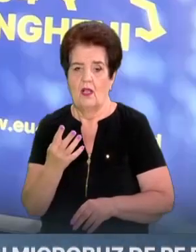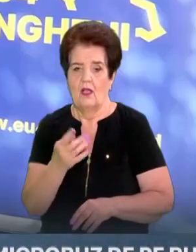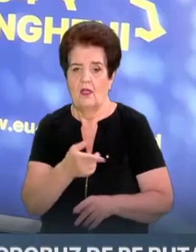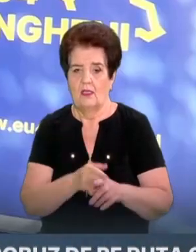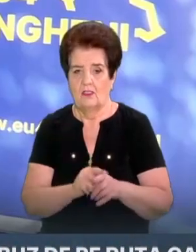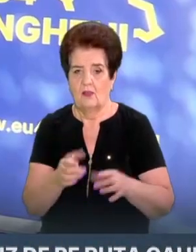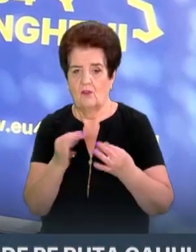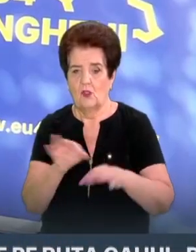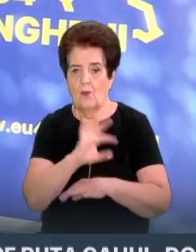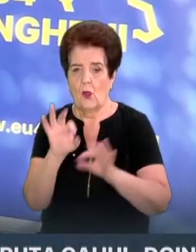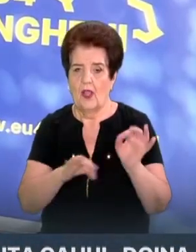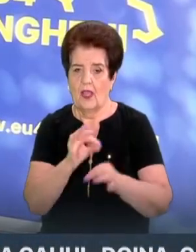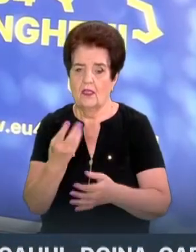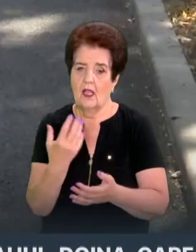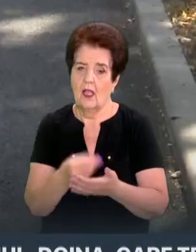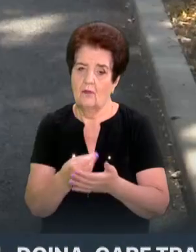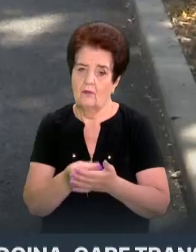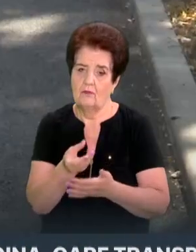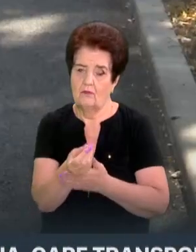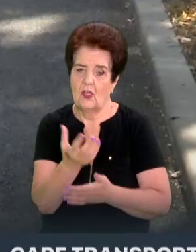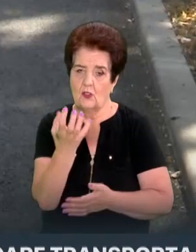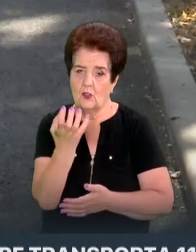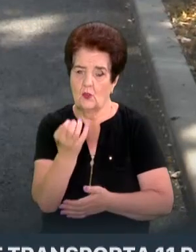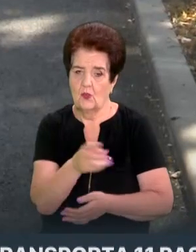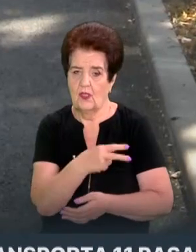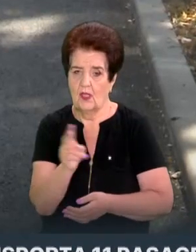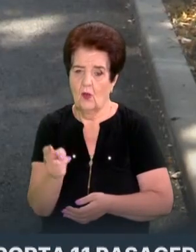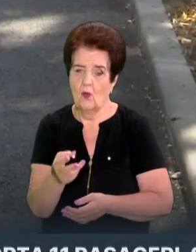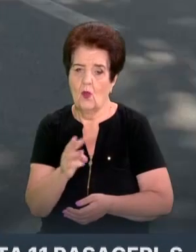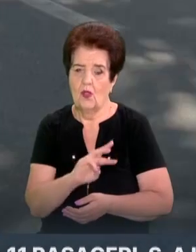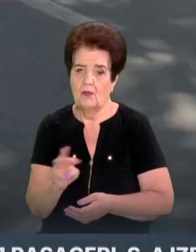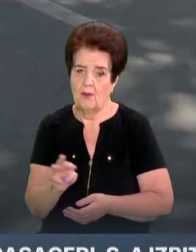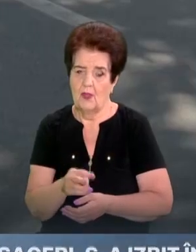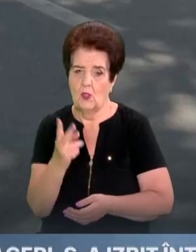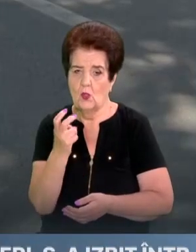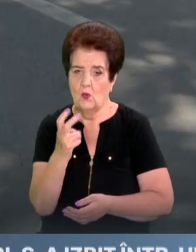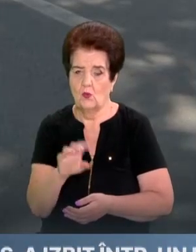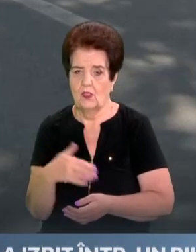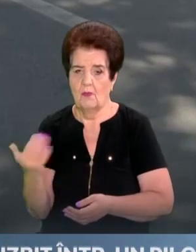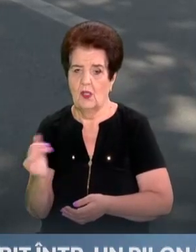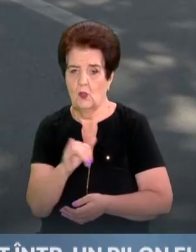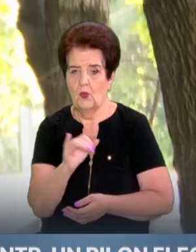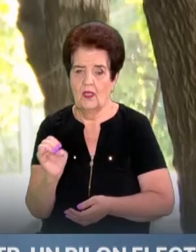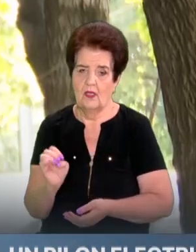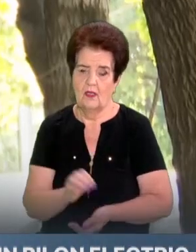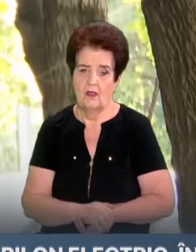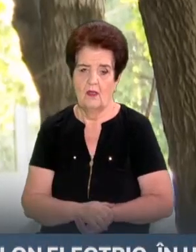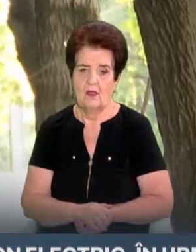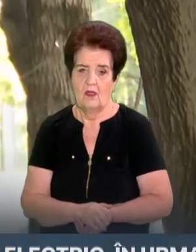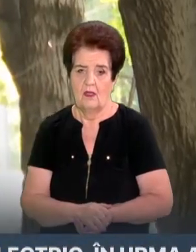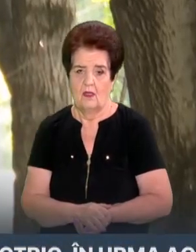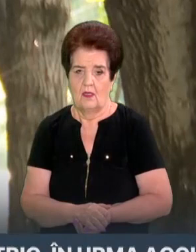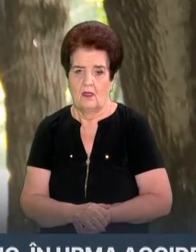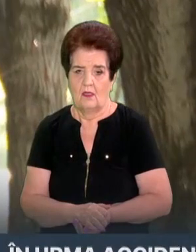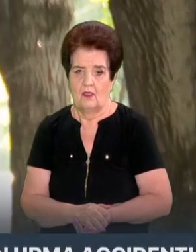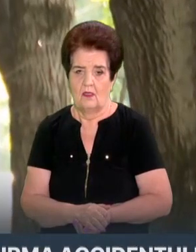liberă. Proiectul a costat peste 500.000 de euro, dintre care 200.000 reprezintă un grant din partea Uniunii Europene. Well, we have